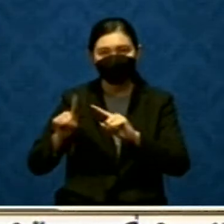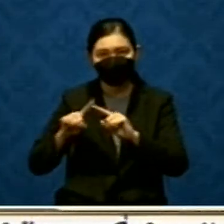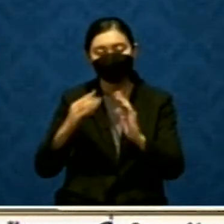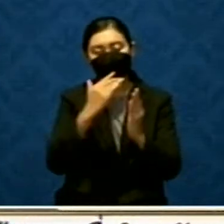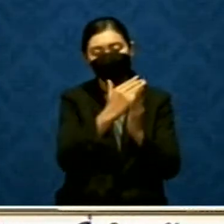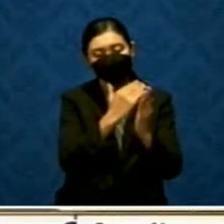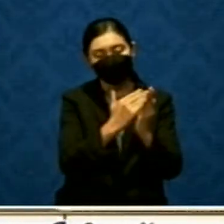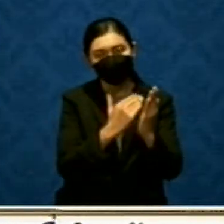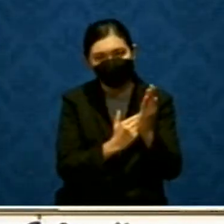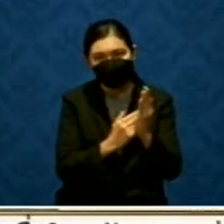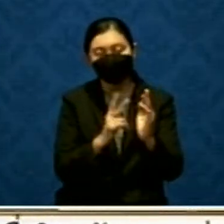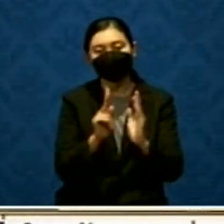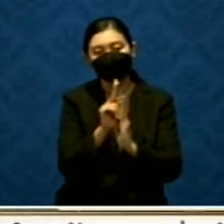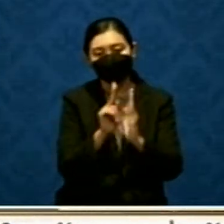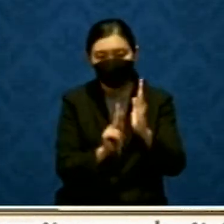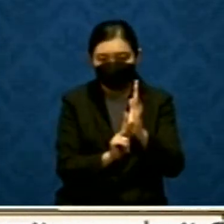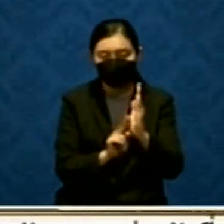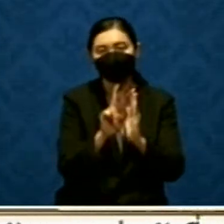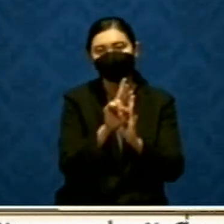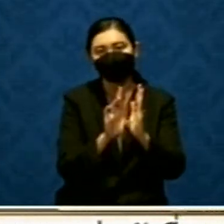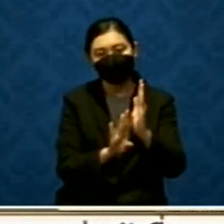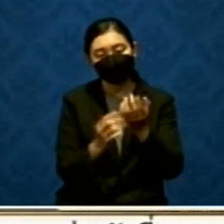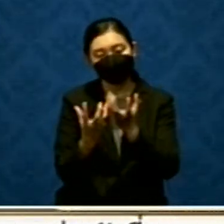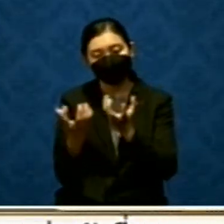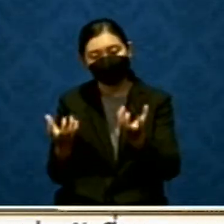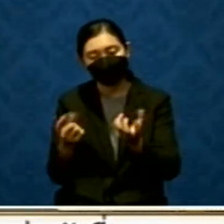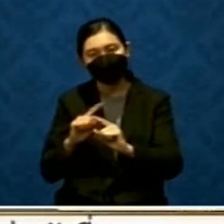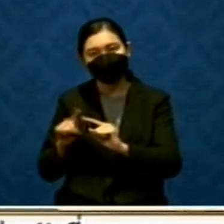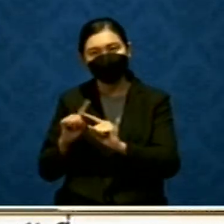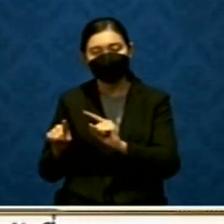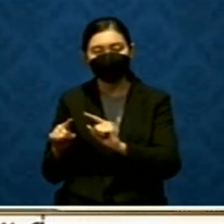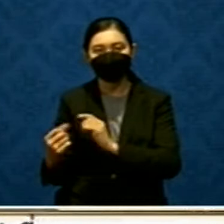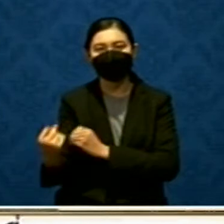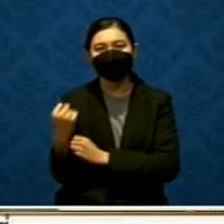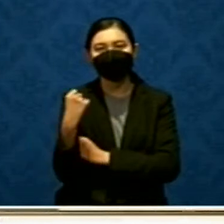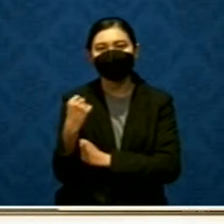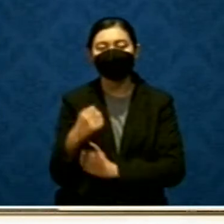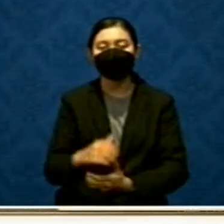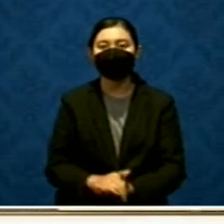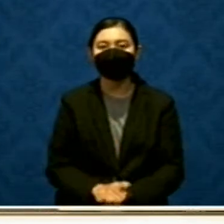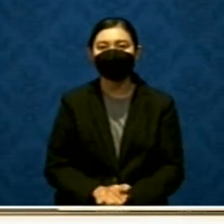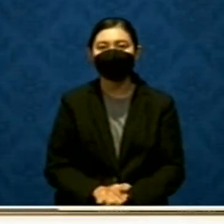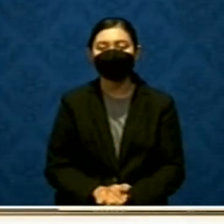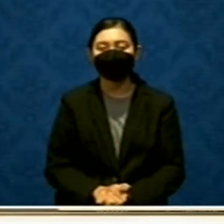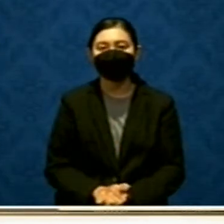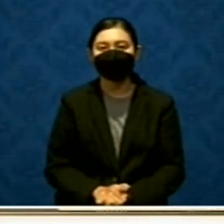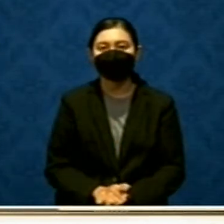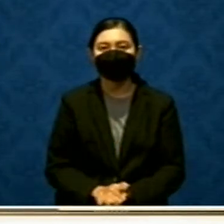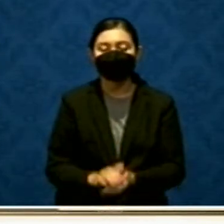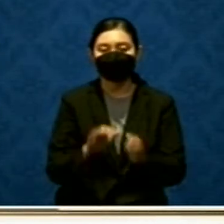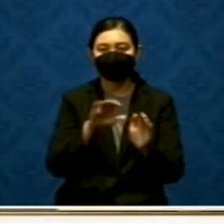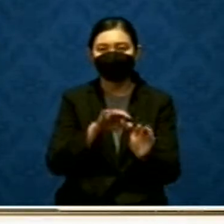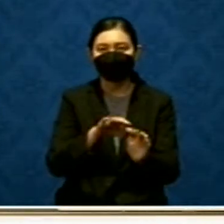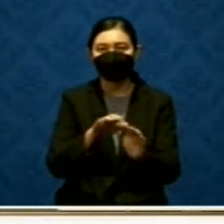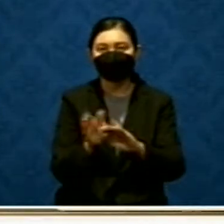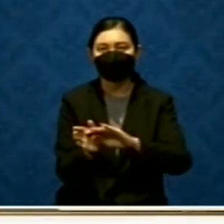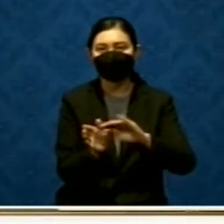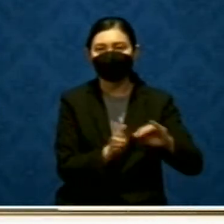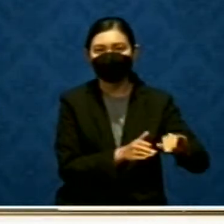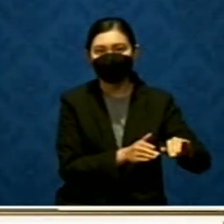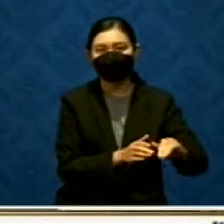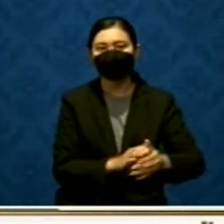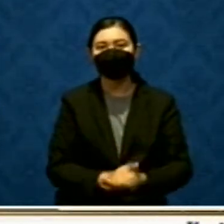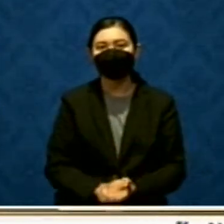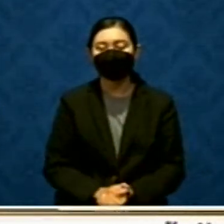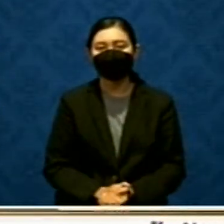กฎหมายนะครับระเบียบพัสดุโดยเคร่งครัดมาโดยตลอดครับสำหรับประเด็นต่อมานะครับก็คือประเด็น